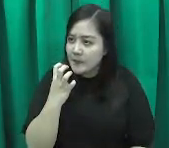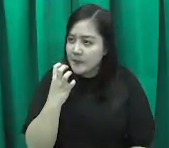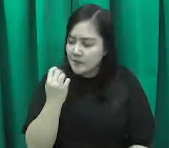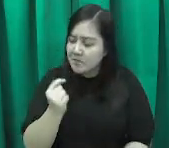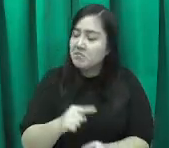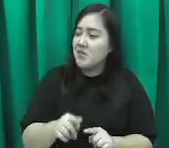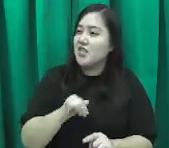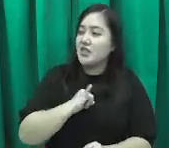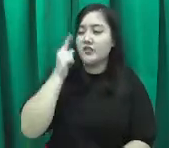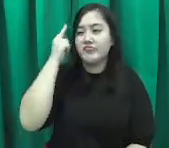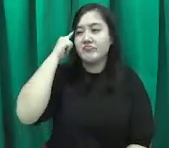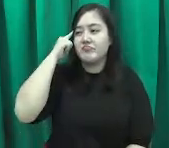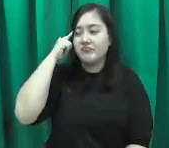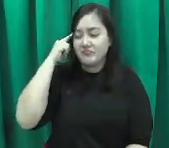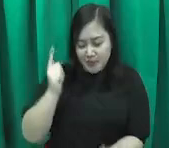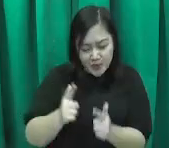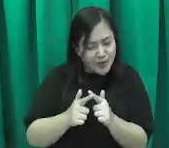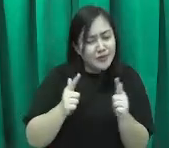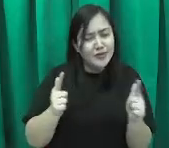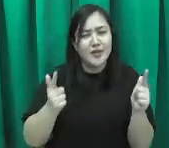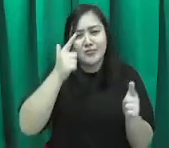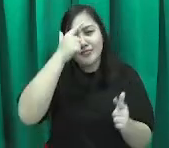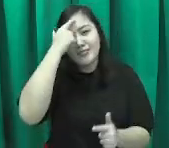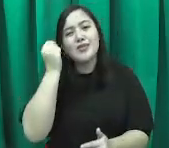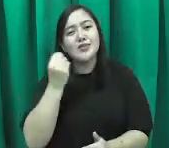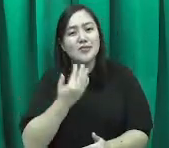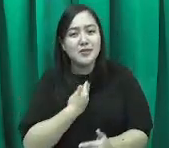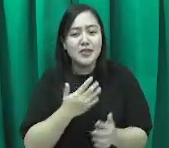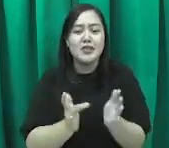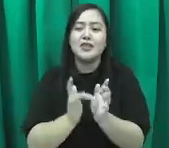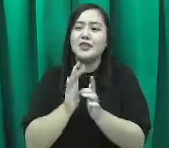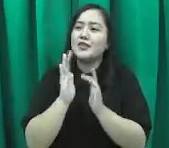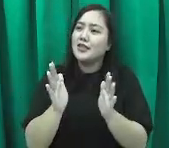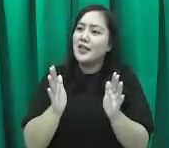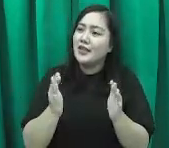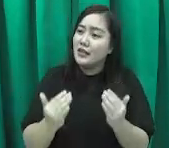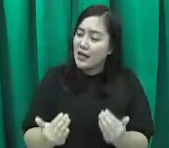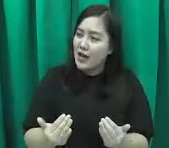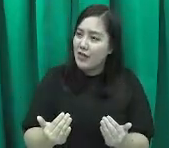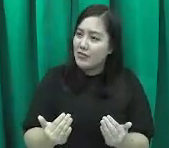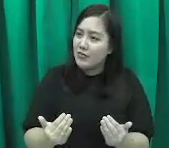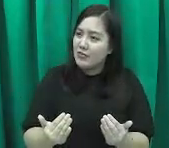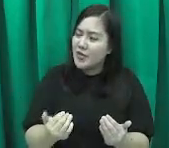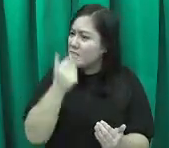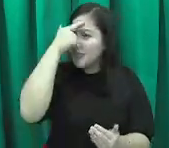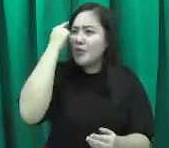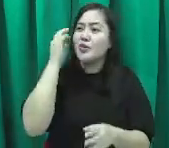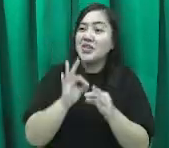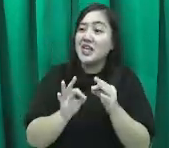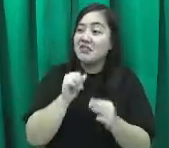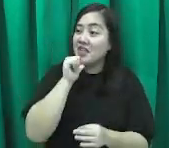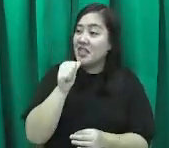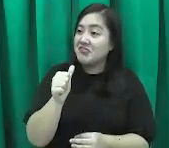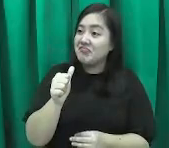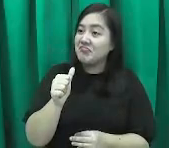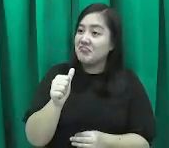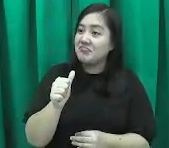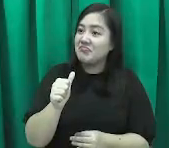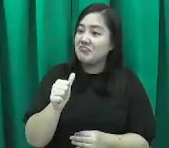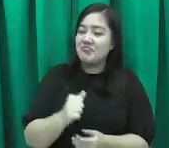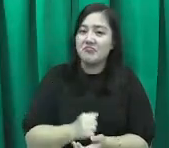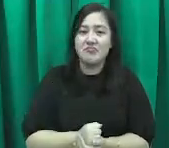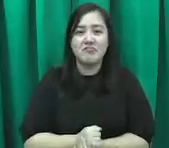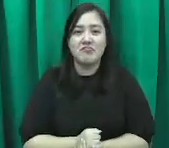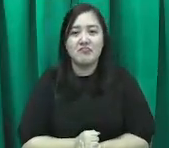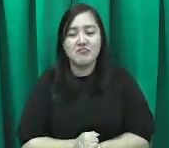at Kristiyano na ako ngayon. Kasi kung hindi talaga, di ba? Yun yung mga iniisip natin. Yeah. Kaya for me,